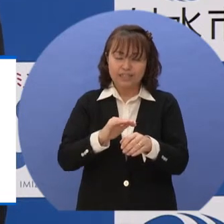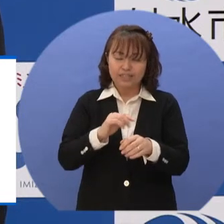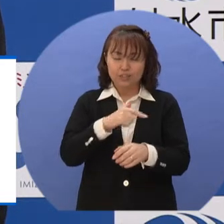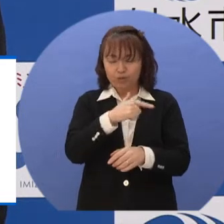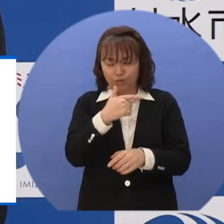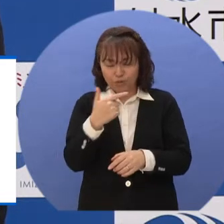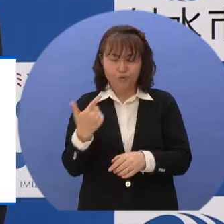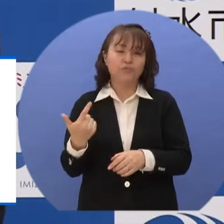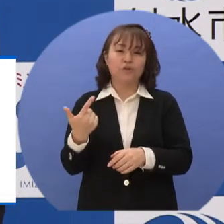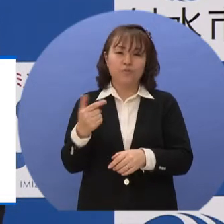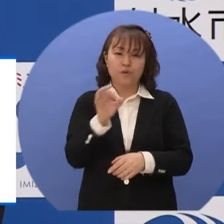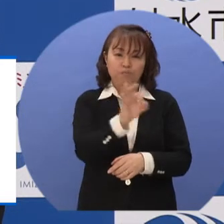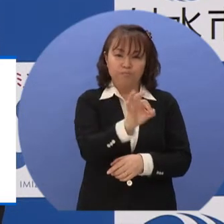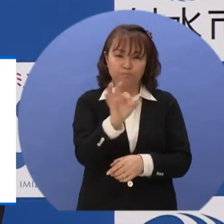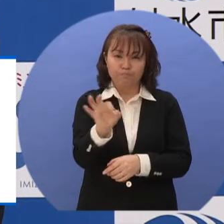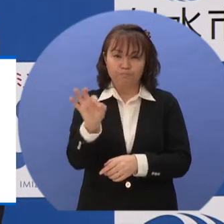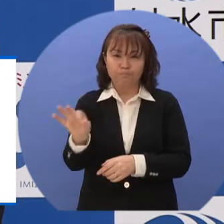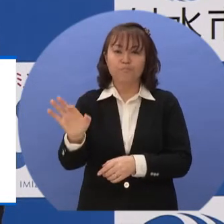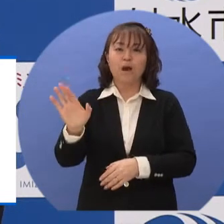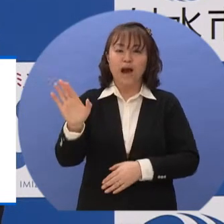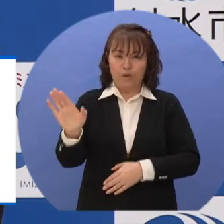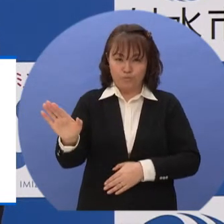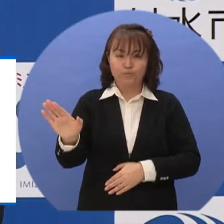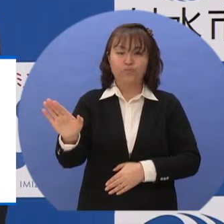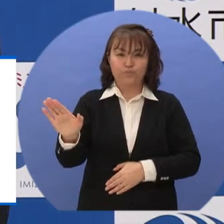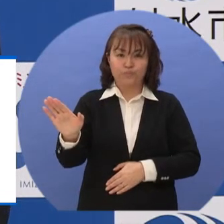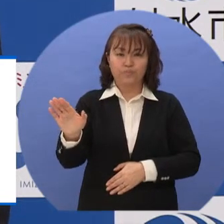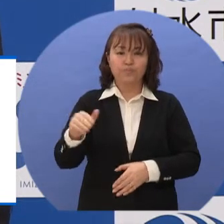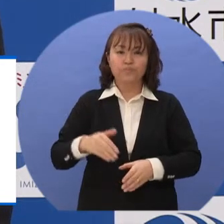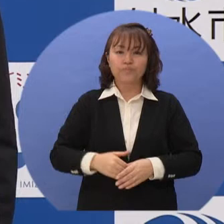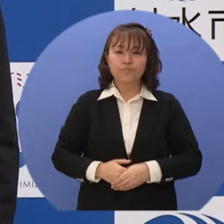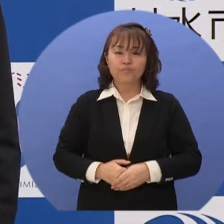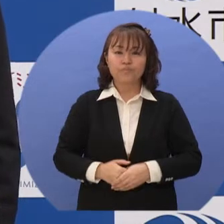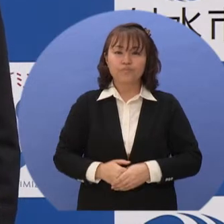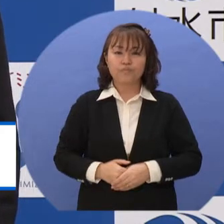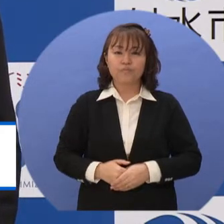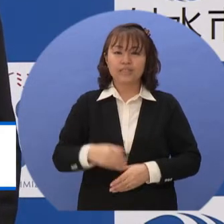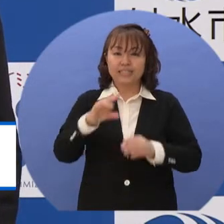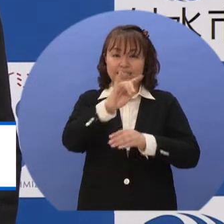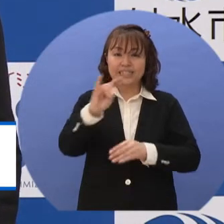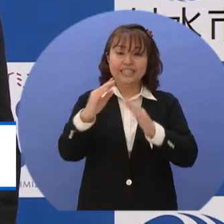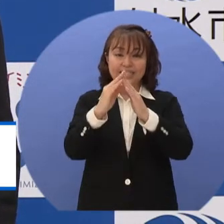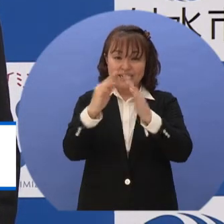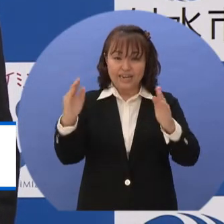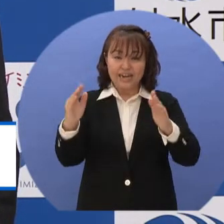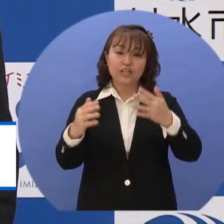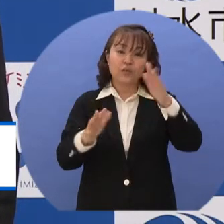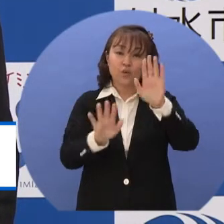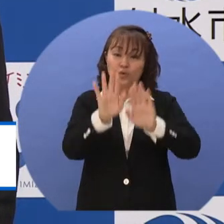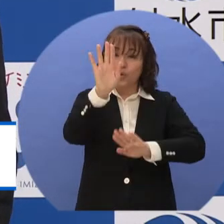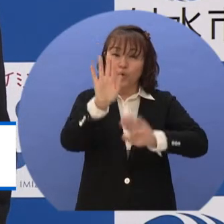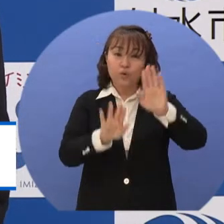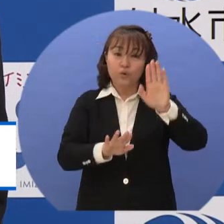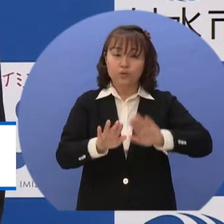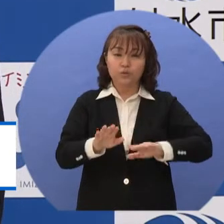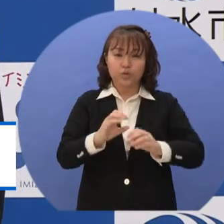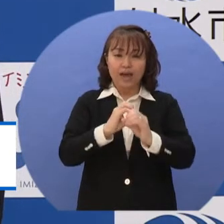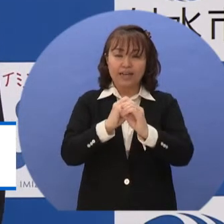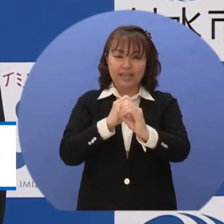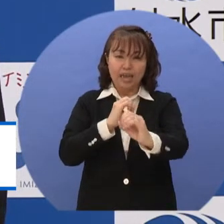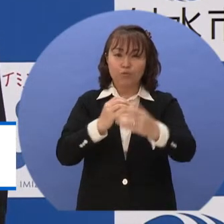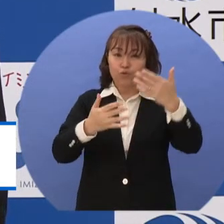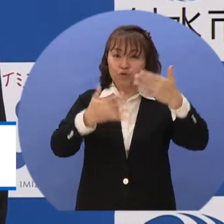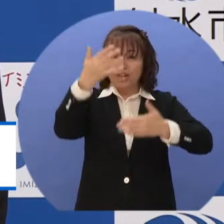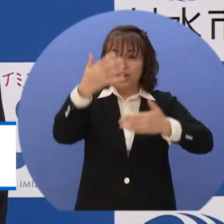あ予算という風になっているところでありますえなお審議会の模様はケーブルテレビでも放映されますえ